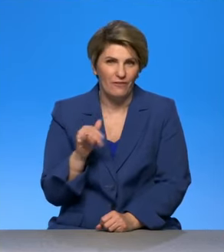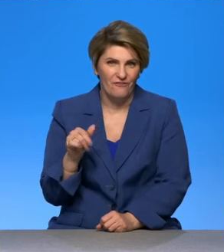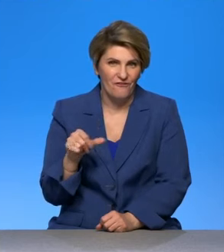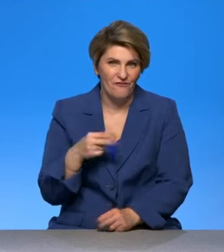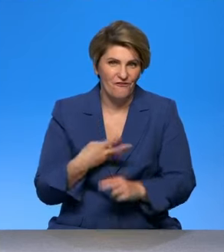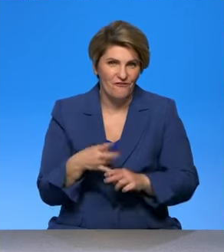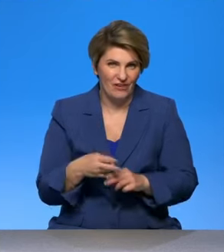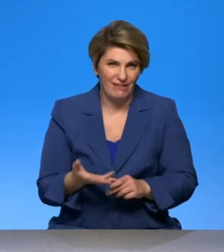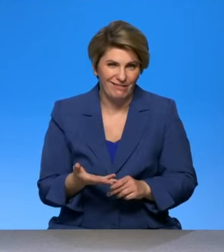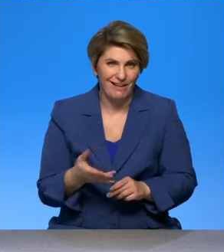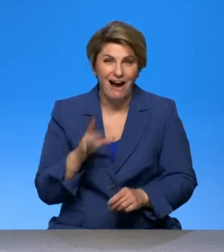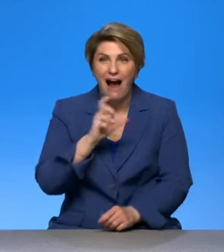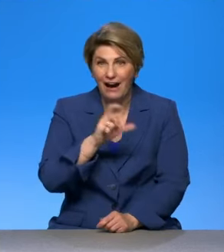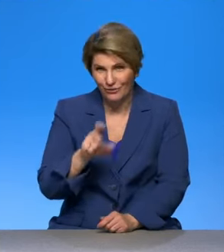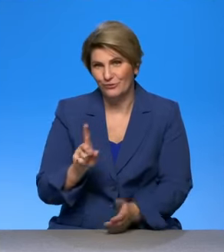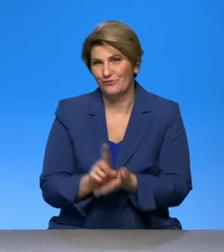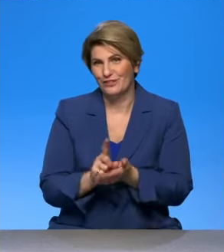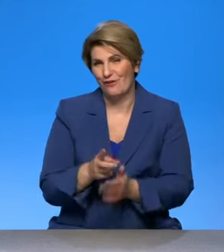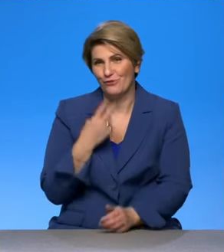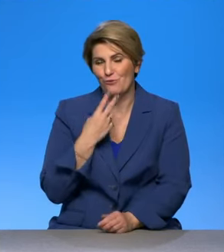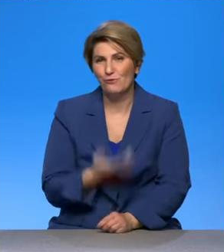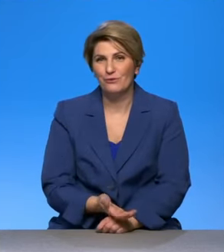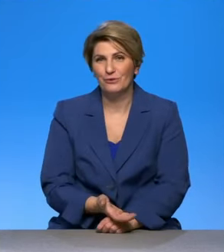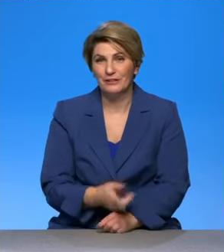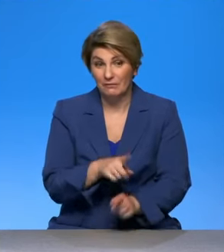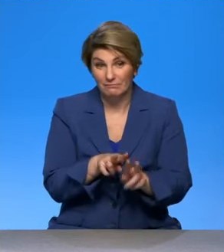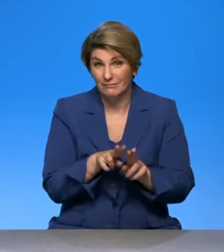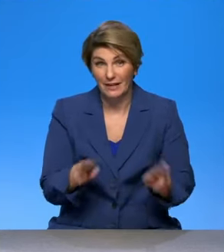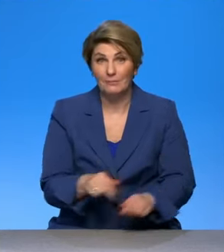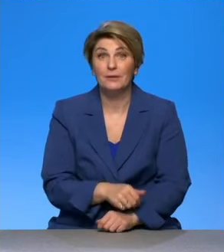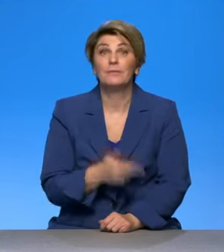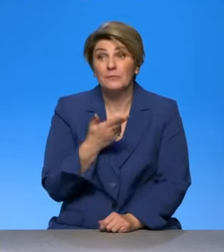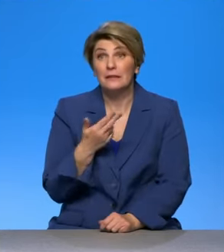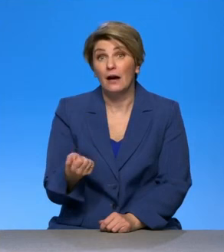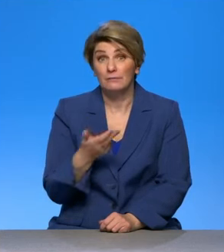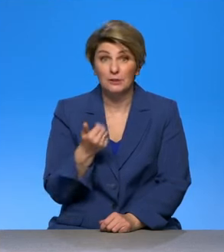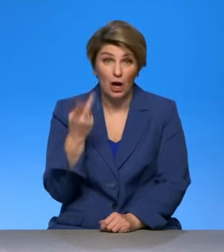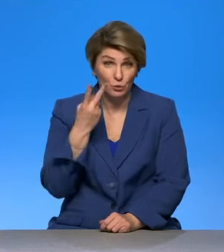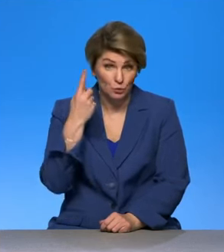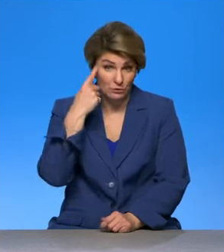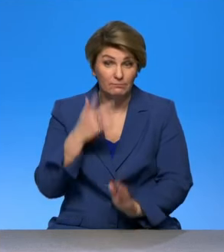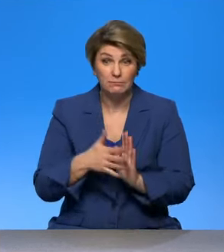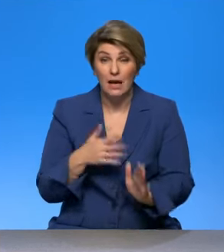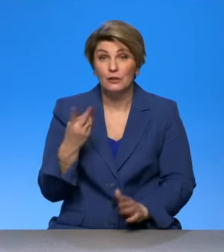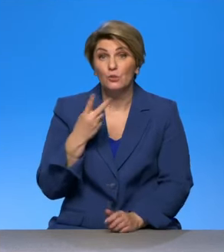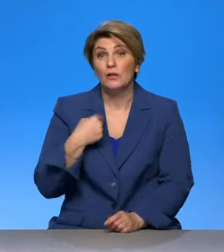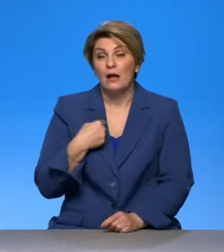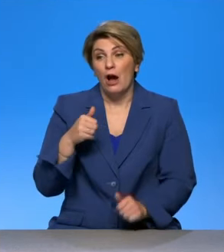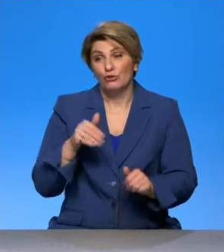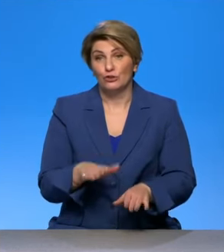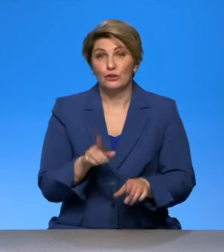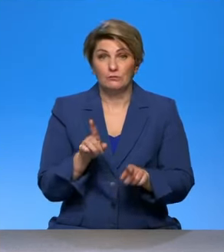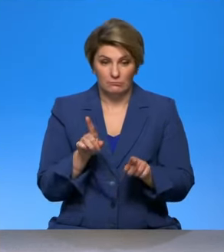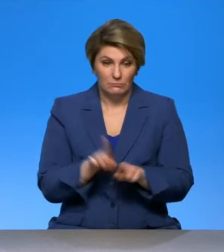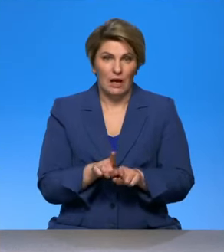люди курят. Это, мне кажется, вот из той же серии. Ну, да, надо стать осознанным, надо себе сказать, все, я теперь решил делать так. Знаете, я видел